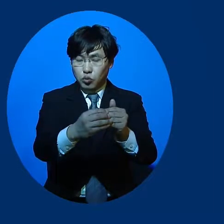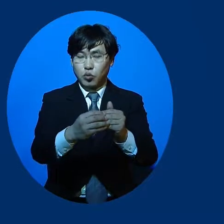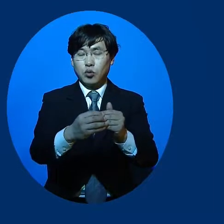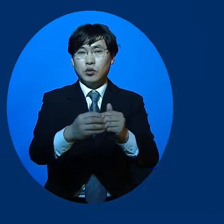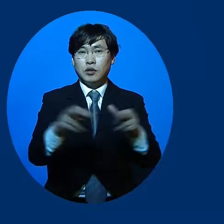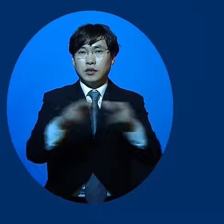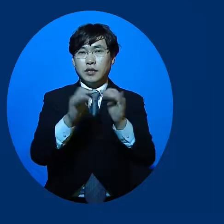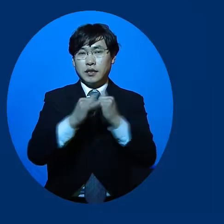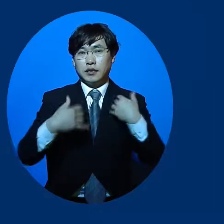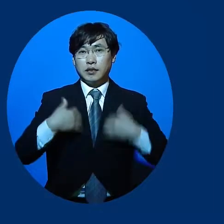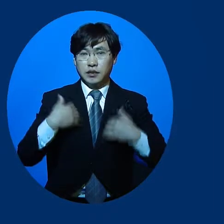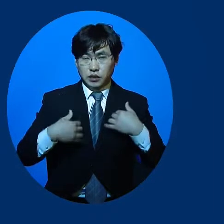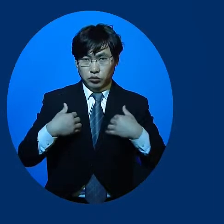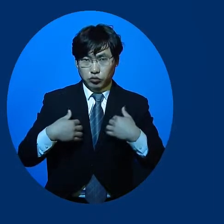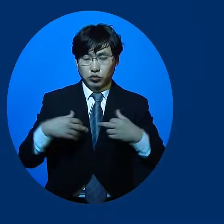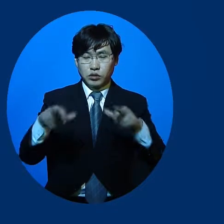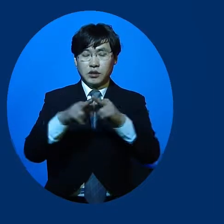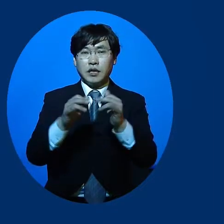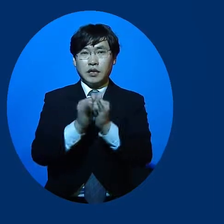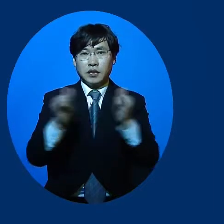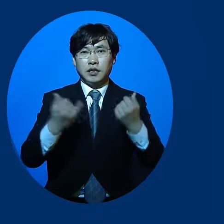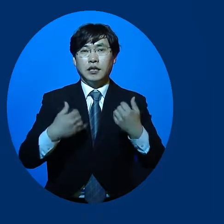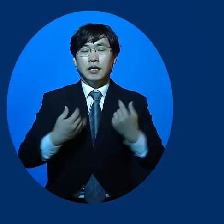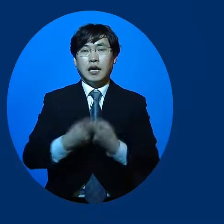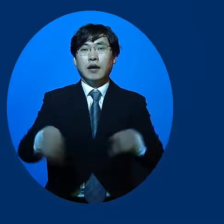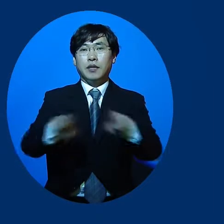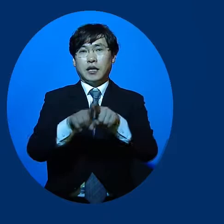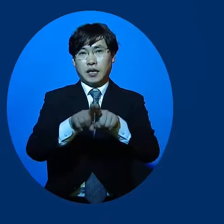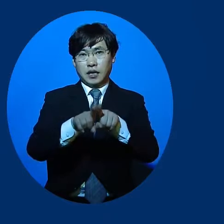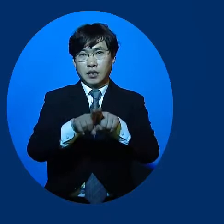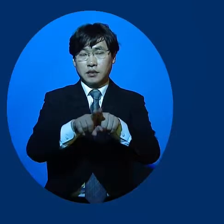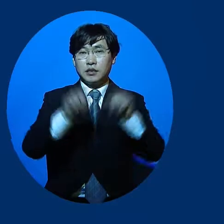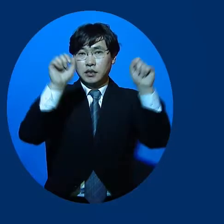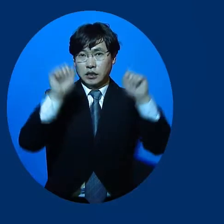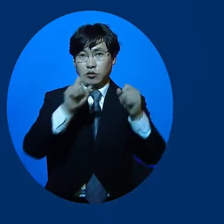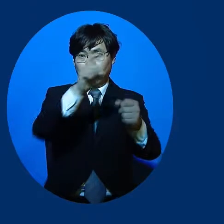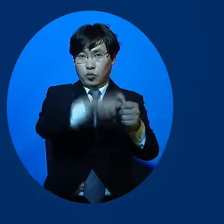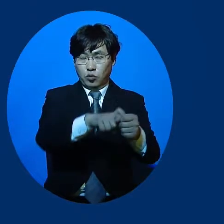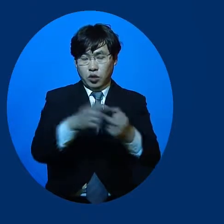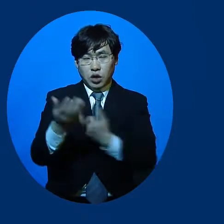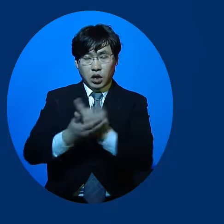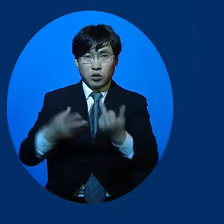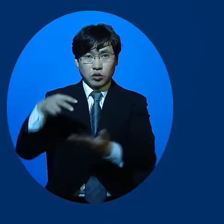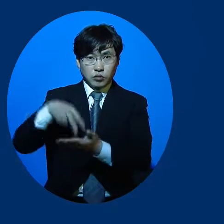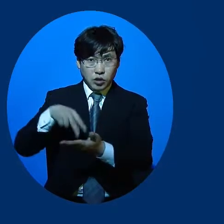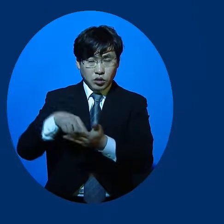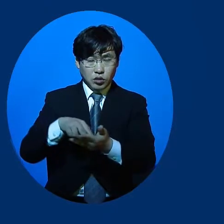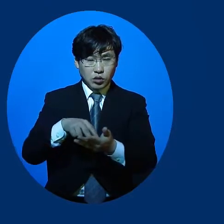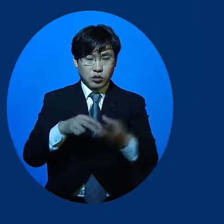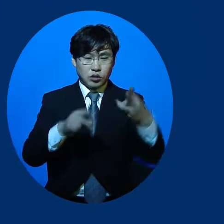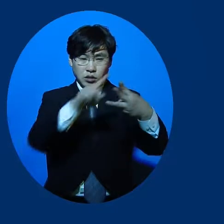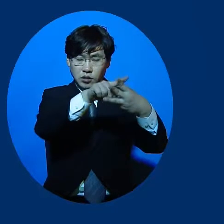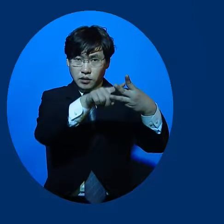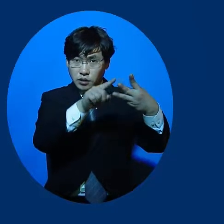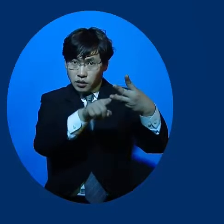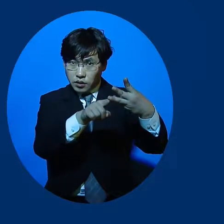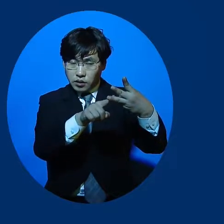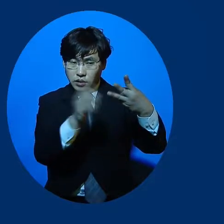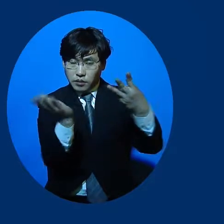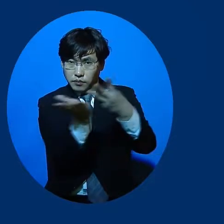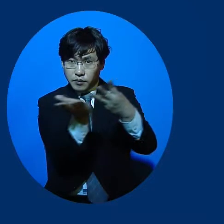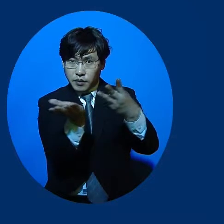체육, 장애인과 함께하는 체육을 제시하고 있습니다. 이에 따라 강원도는 역시 정부의 세 가지 추진 전략을